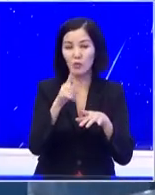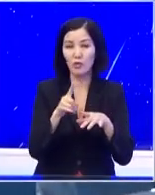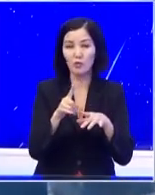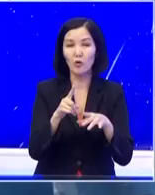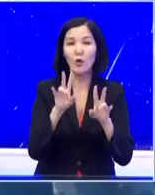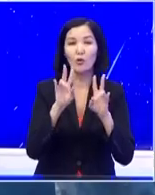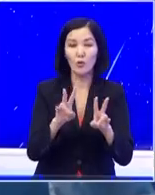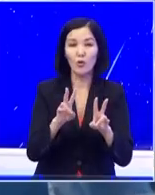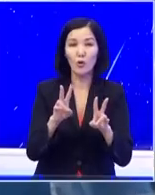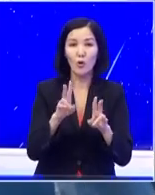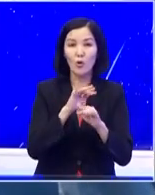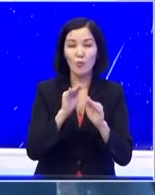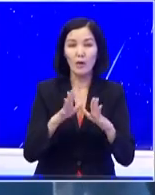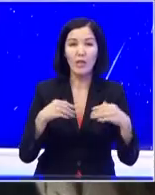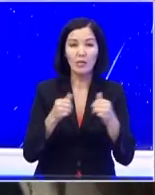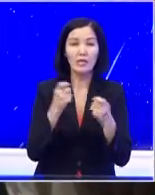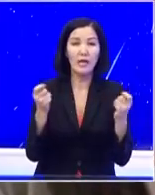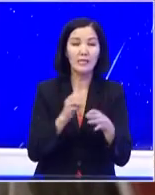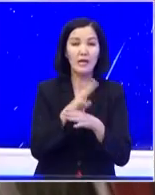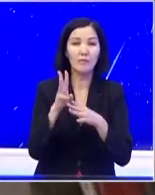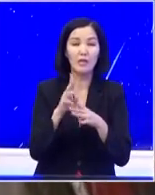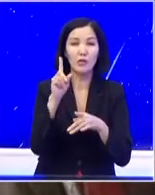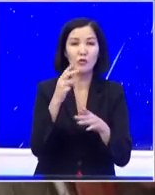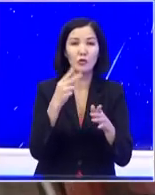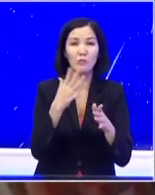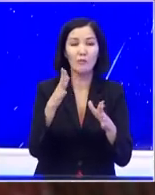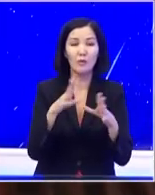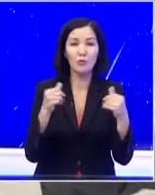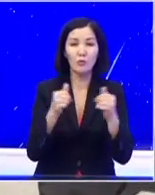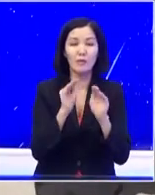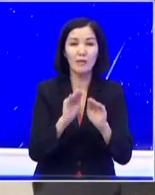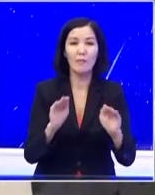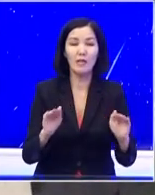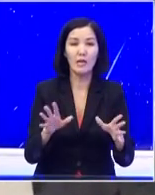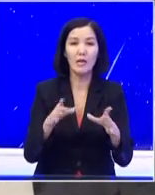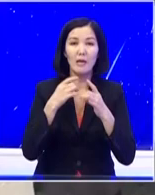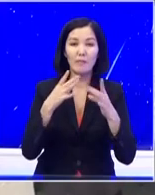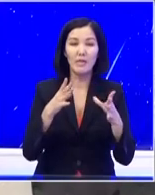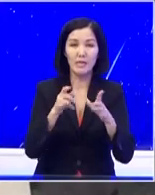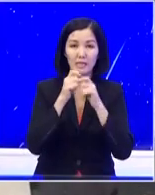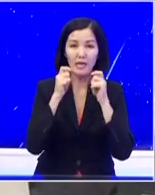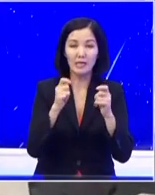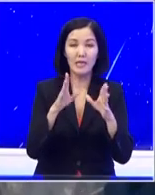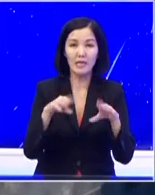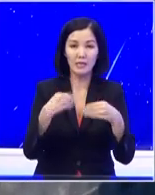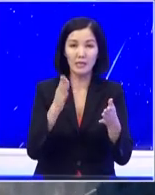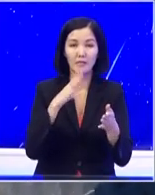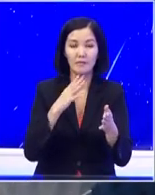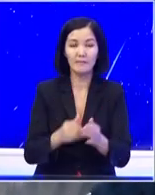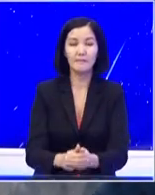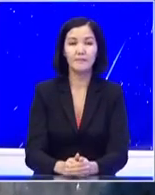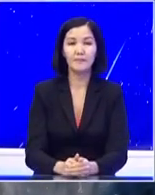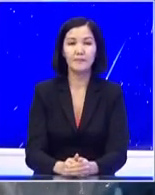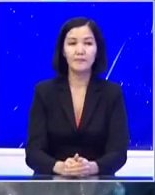Десе де көппалалы және аз қамтылған 125 отбасының жеткеншегі төл мерекелеріне арналған тартудан құр